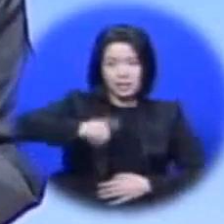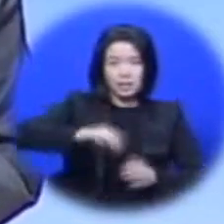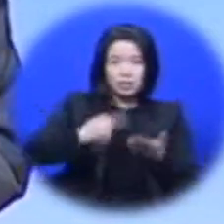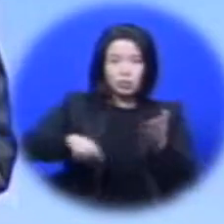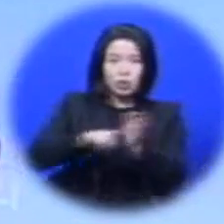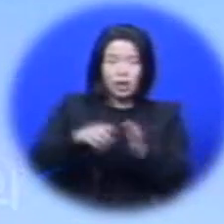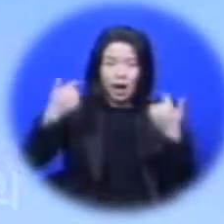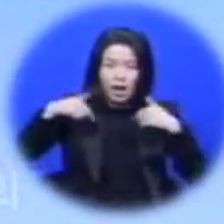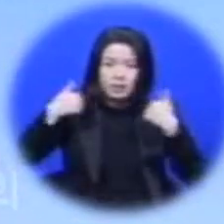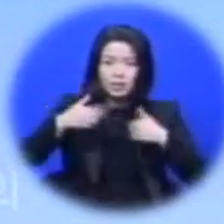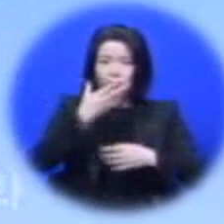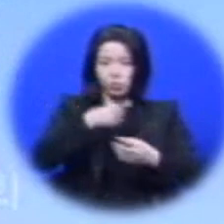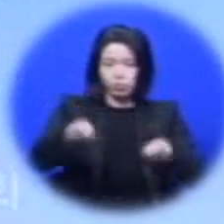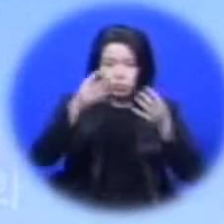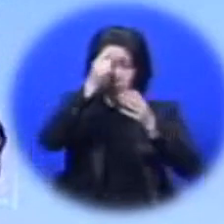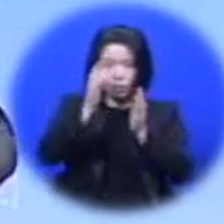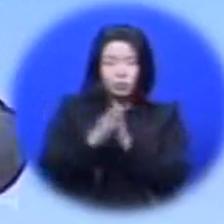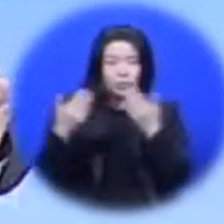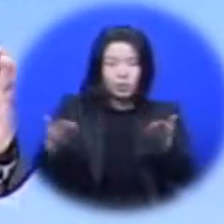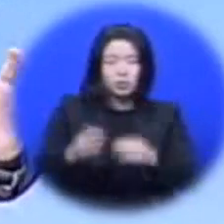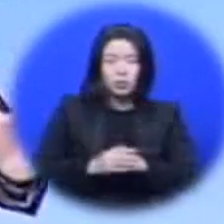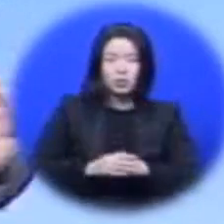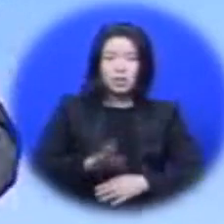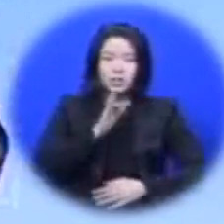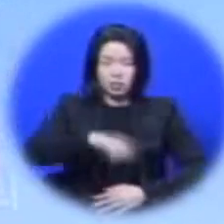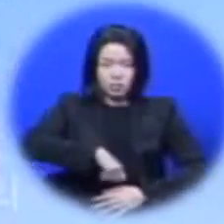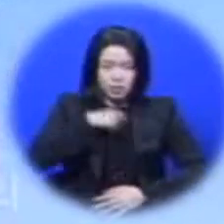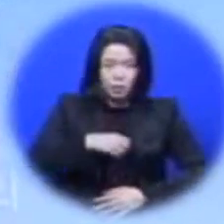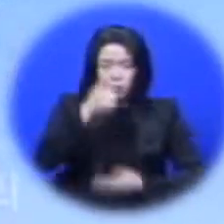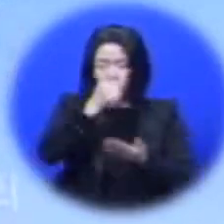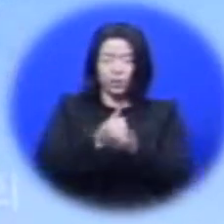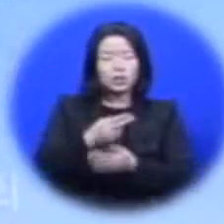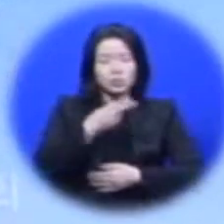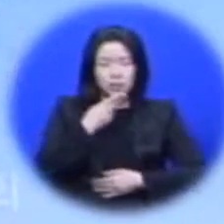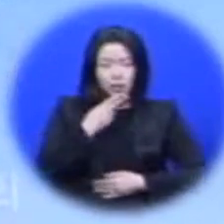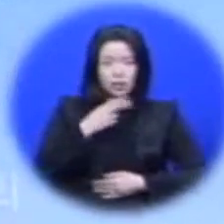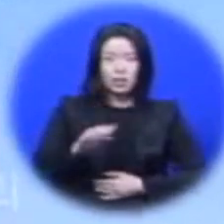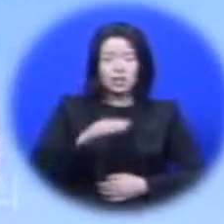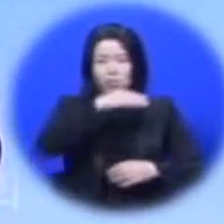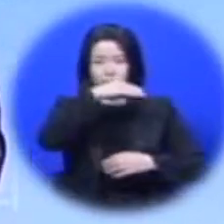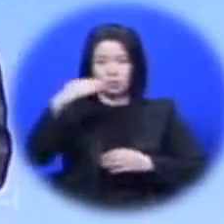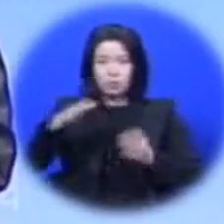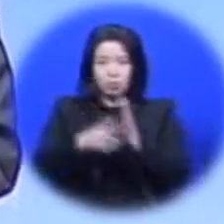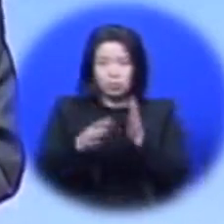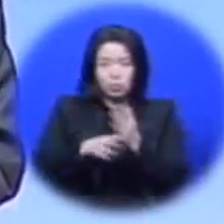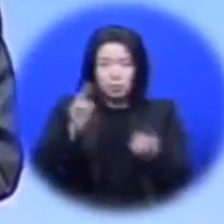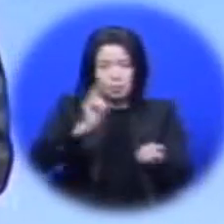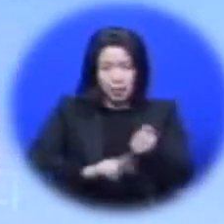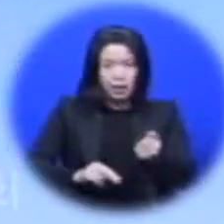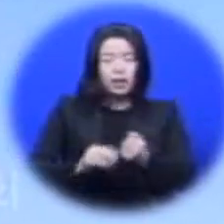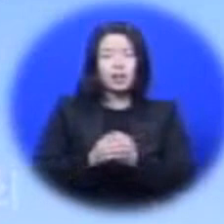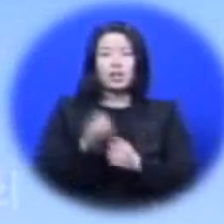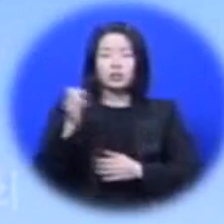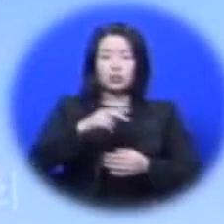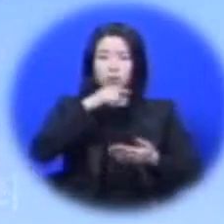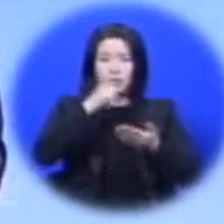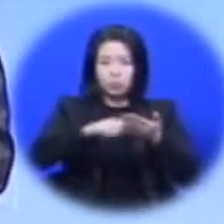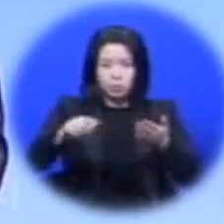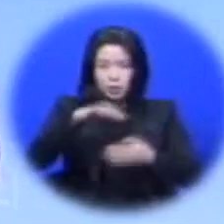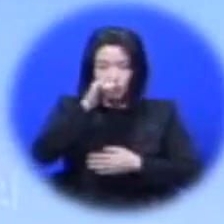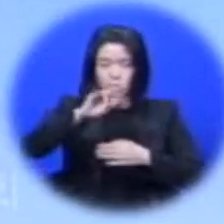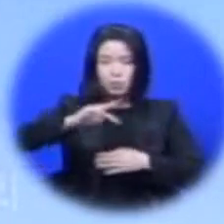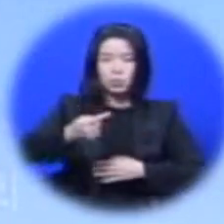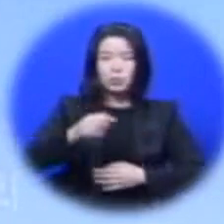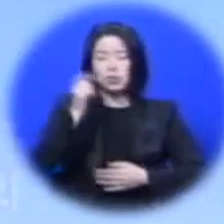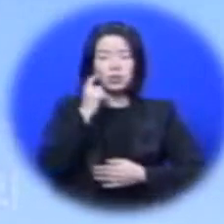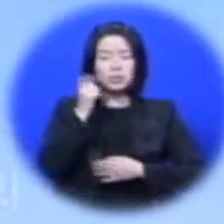위해 매일 축복기도 해주겠습니다. 정직하고 죄짓지 않겠습니다. 정상적인 상품만 취급하겠습니다. 손해보더라도